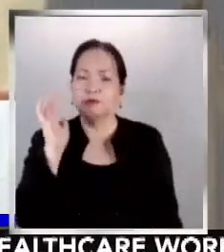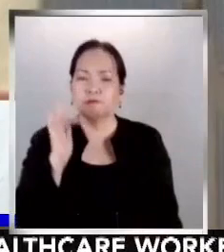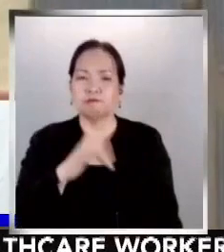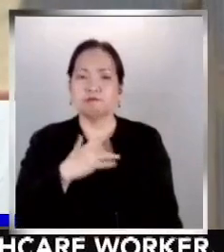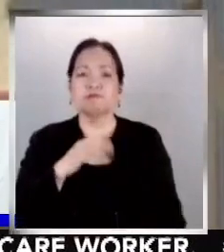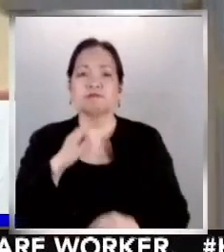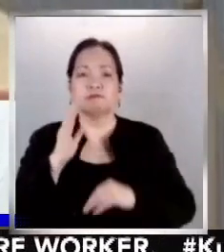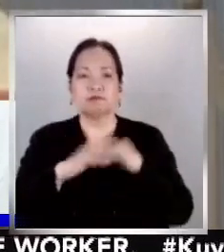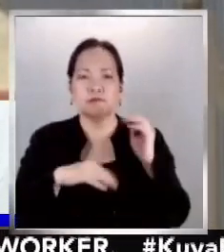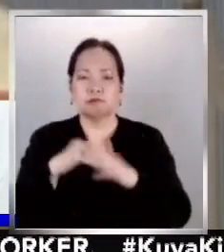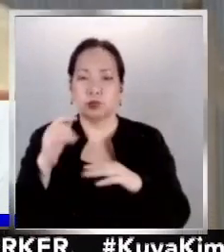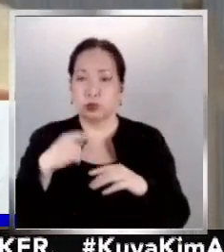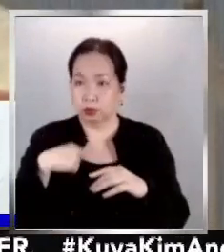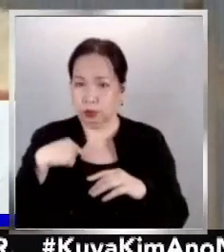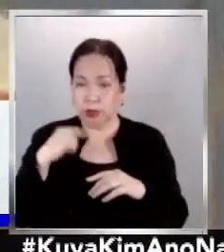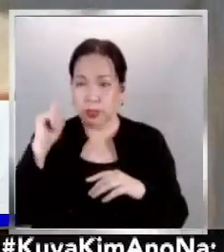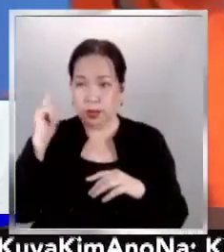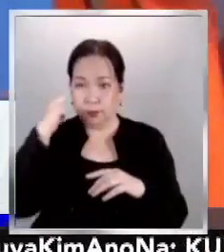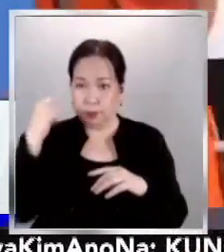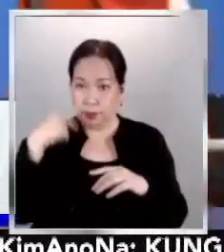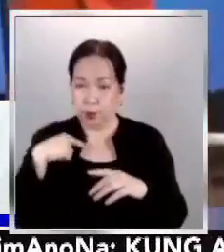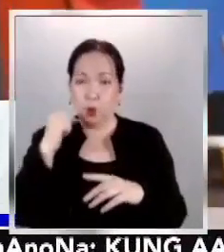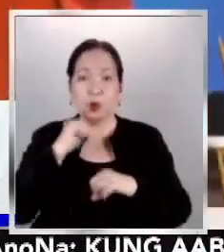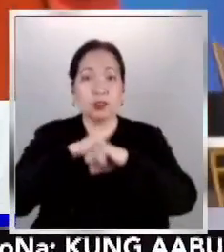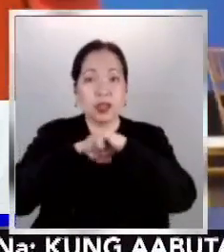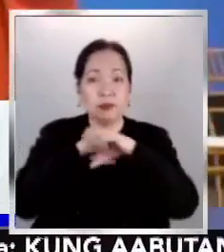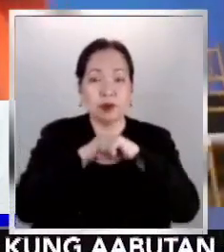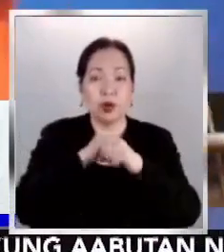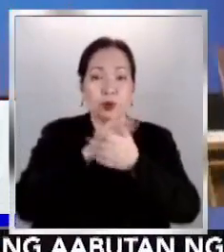advocate for peace and for unity.